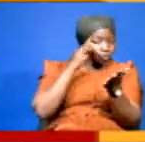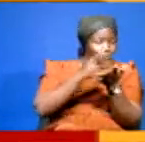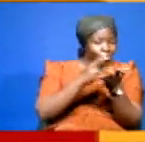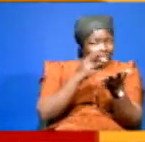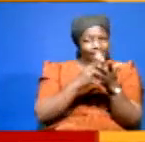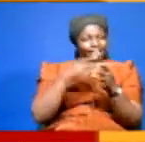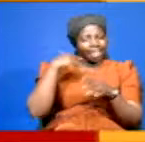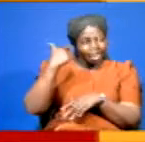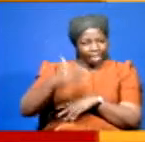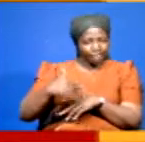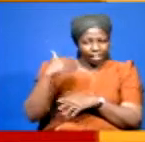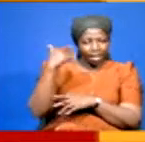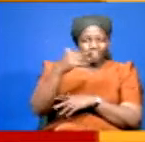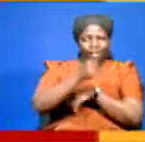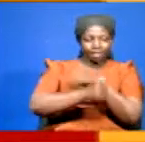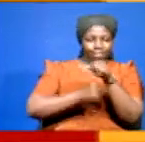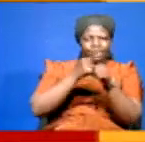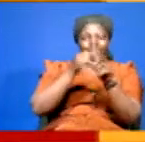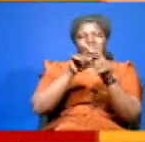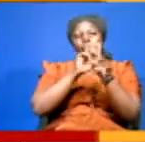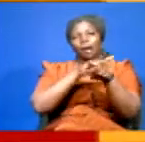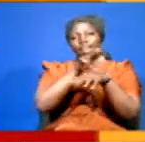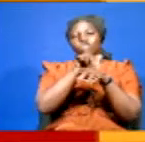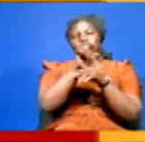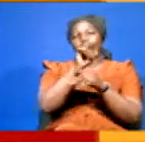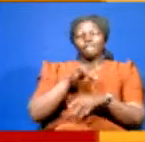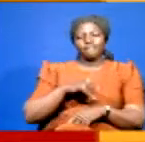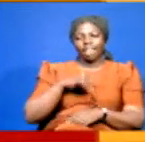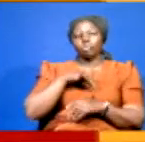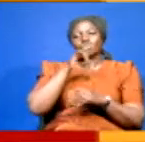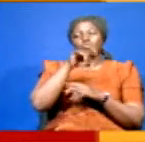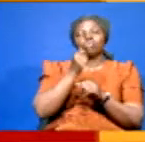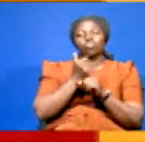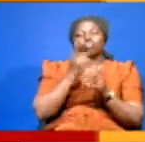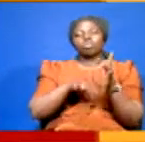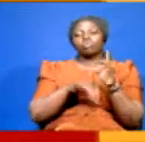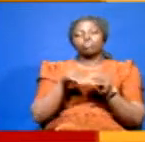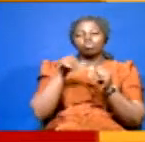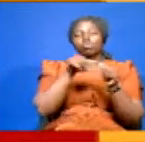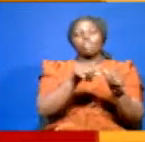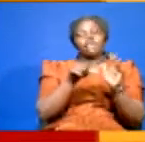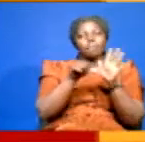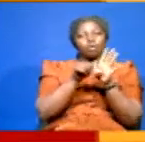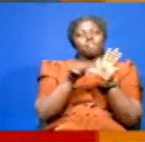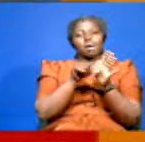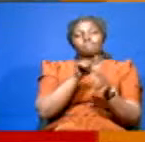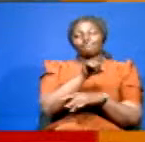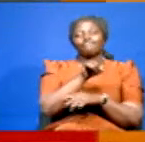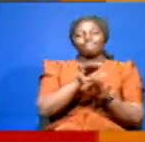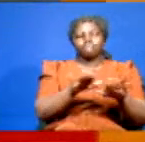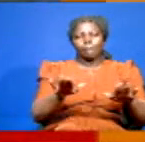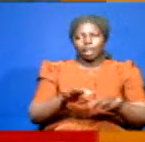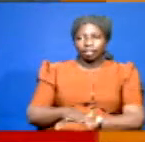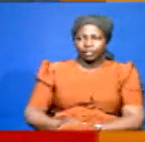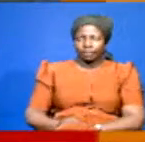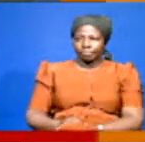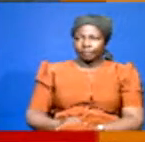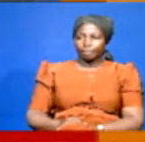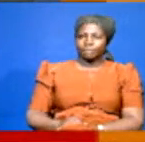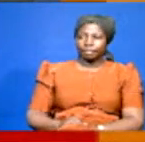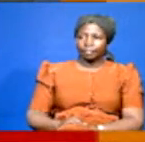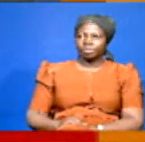taifa, unahisi tunastahili kuchukua mwelekeo upi kukabiliana na hii hali kabisa? Jambo la kwanza,